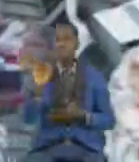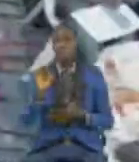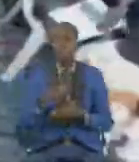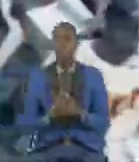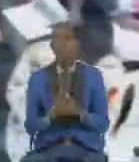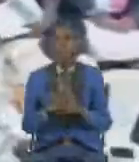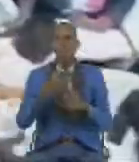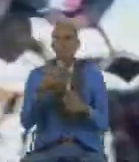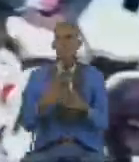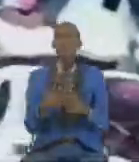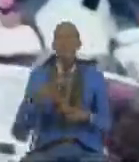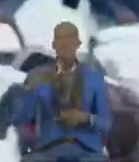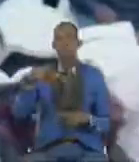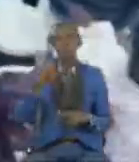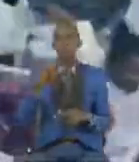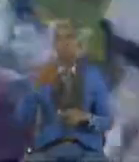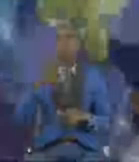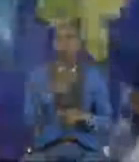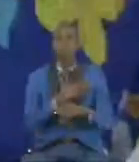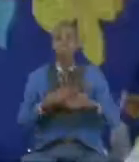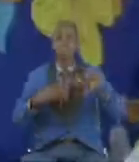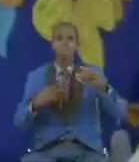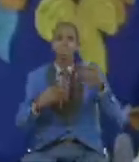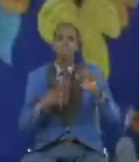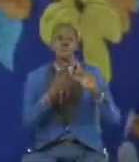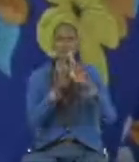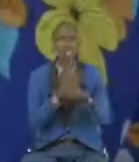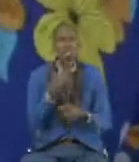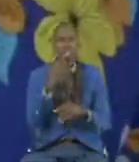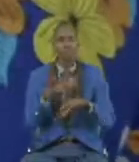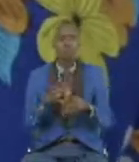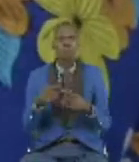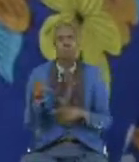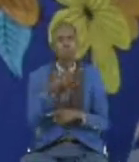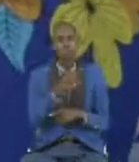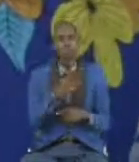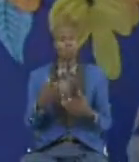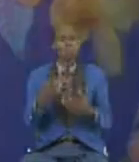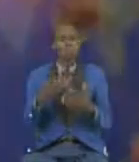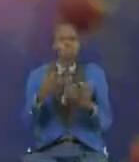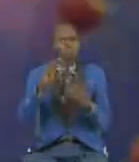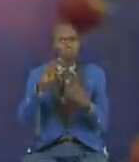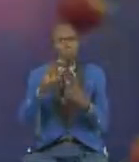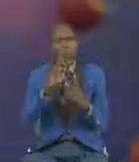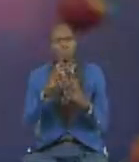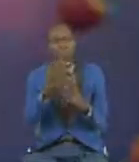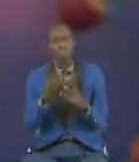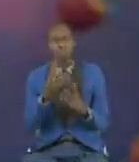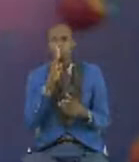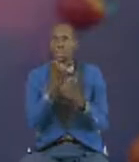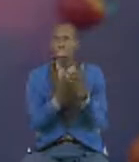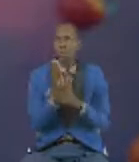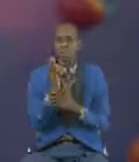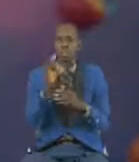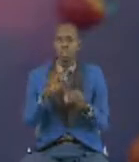Verset 19, Pierre et Jean leur répondirent, jugez s'il est juste devant Dieu